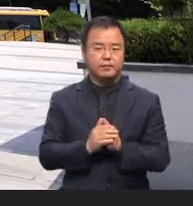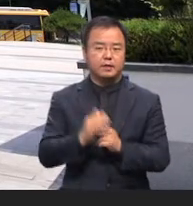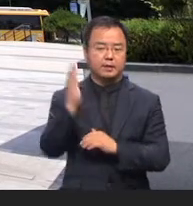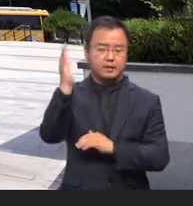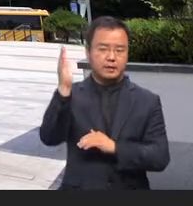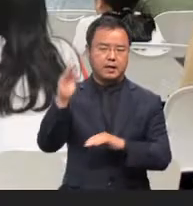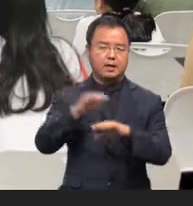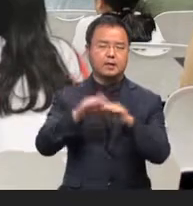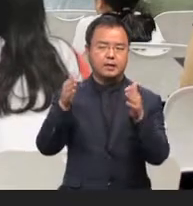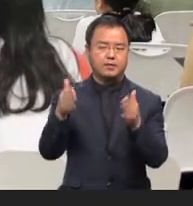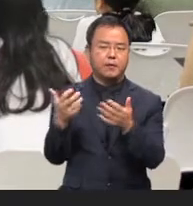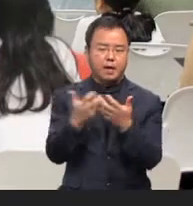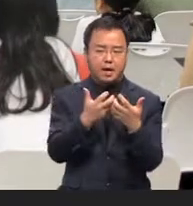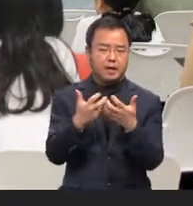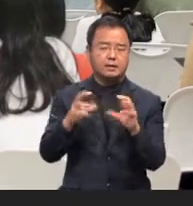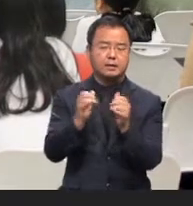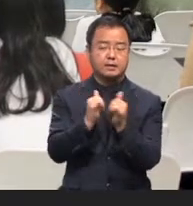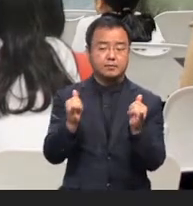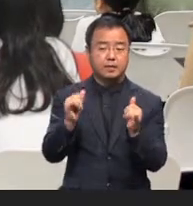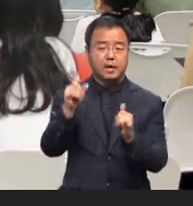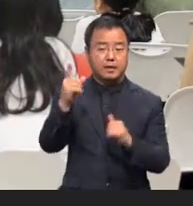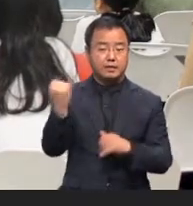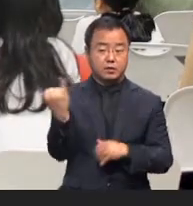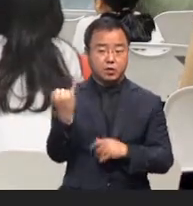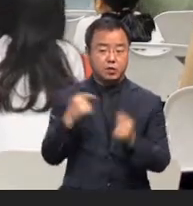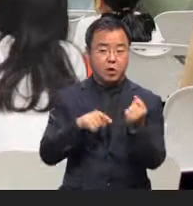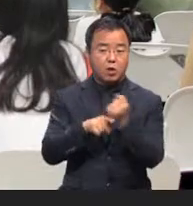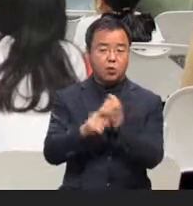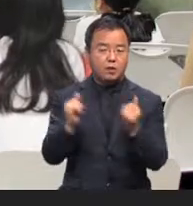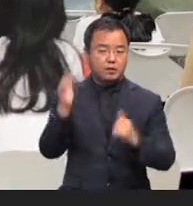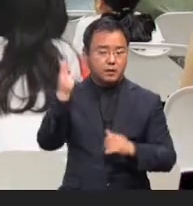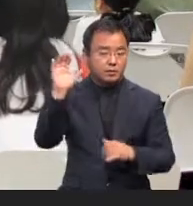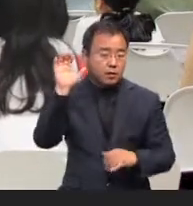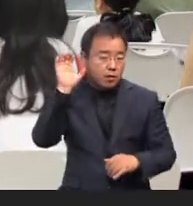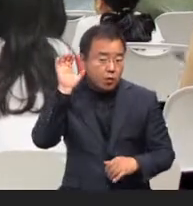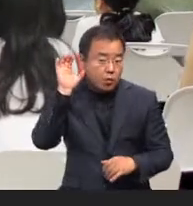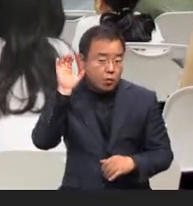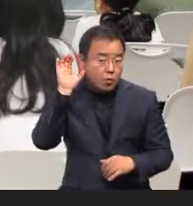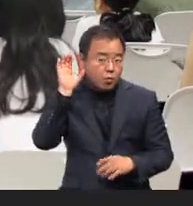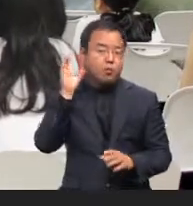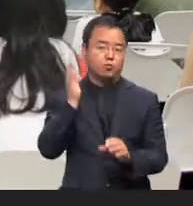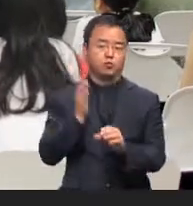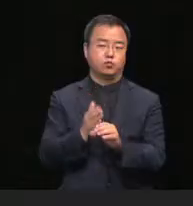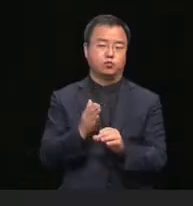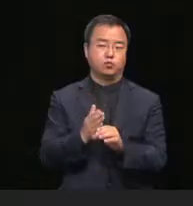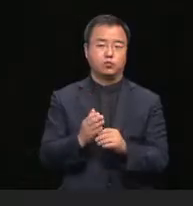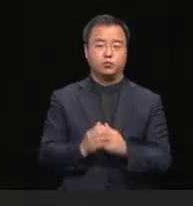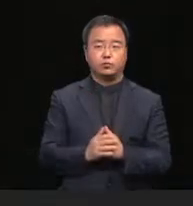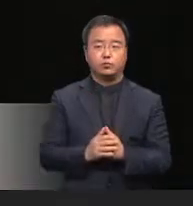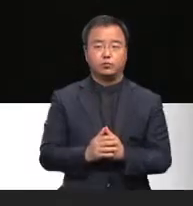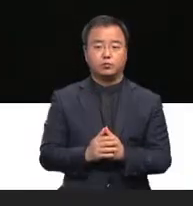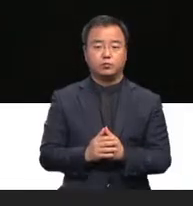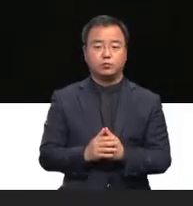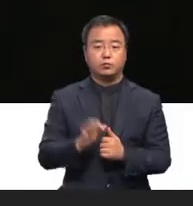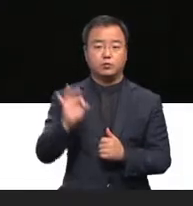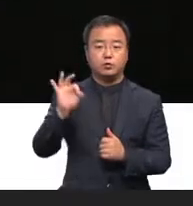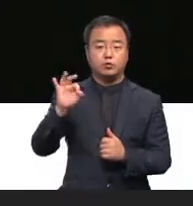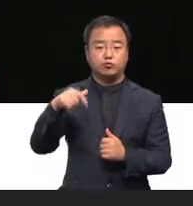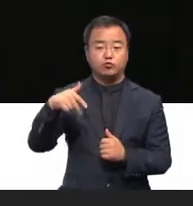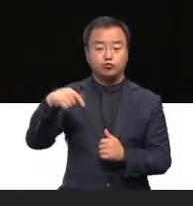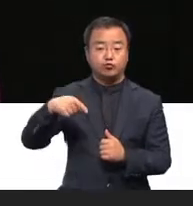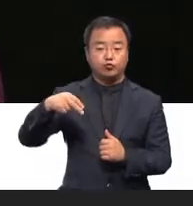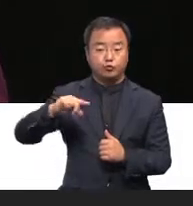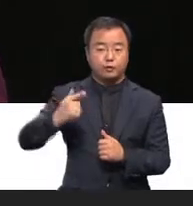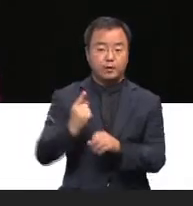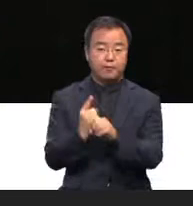강당을 꽉 채운 시민들이 한 여성 과학자의 이야기에 귀를 기울이고 있었는데요. 우주선들이 정확하게 어디